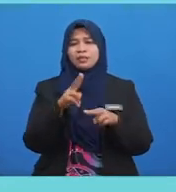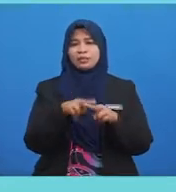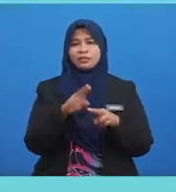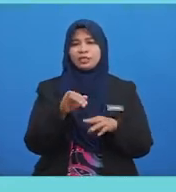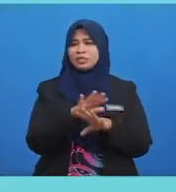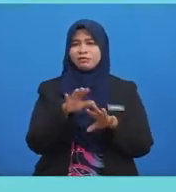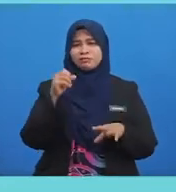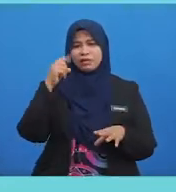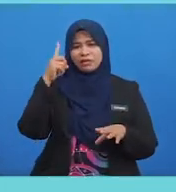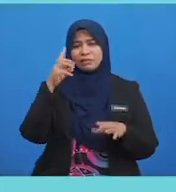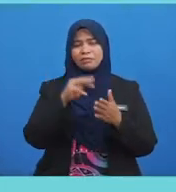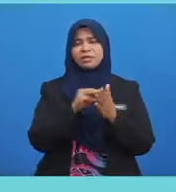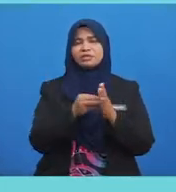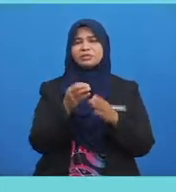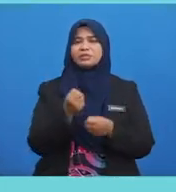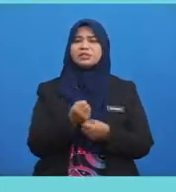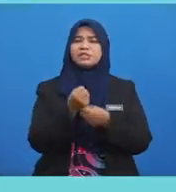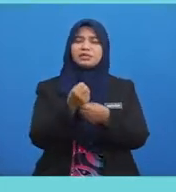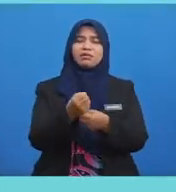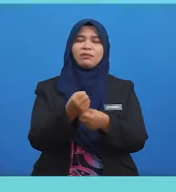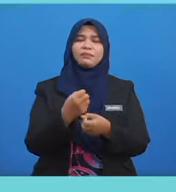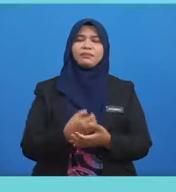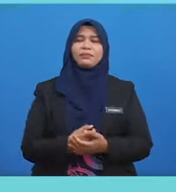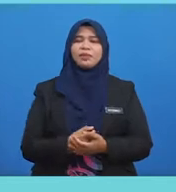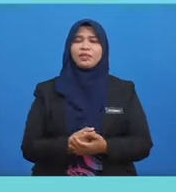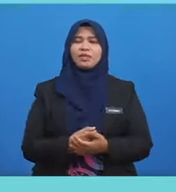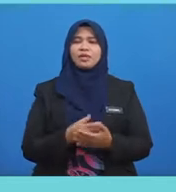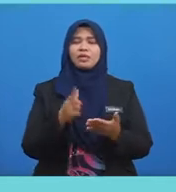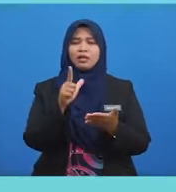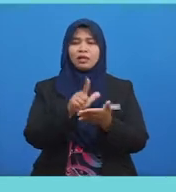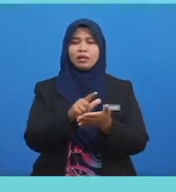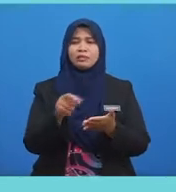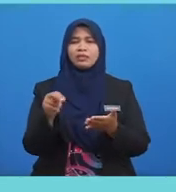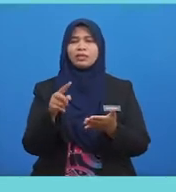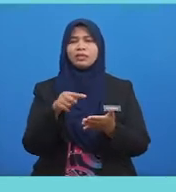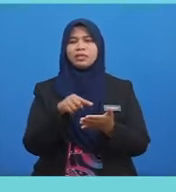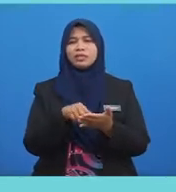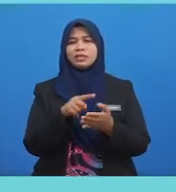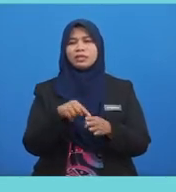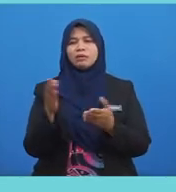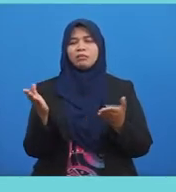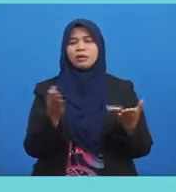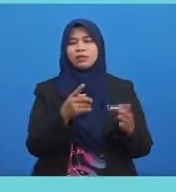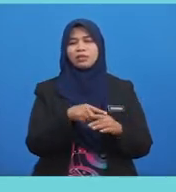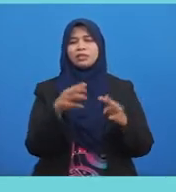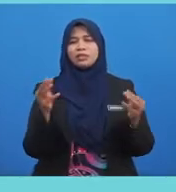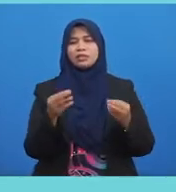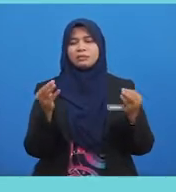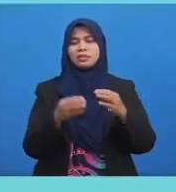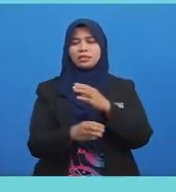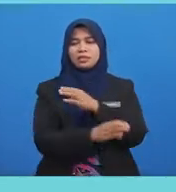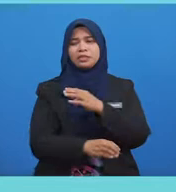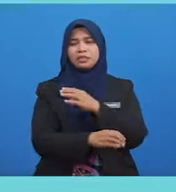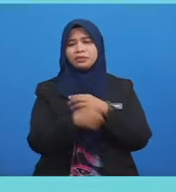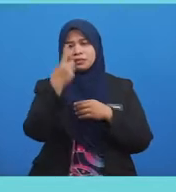pula, terdapat penduduk yang tidak memahami maksud penyerahan. Laporan Gammons dan Rhys William